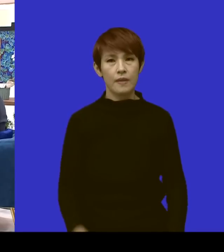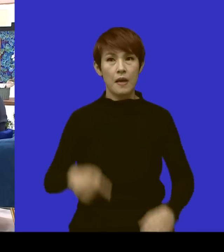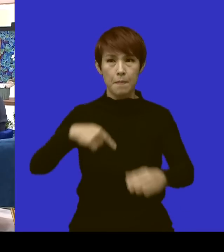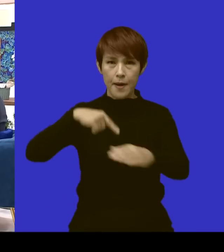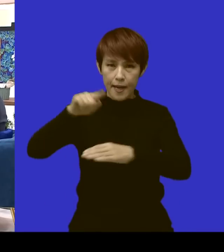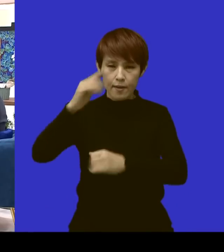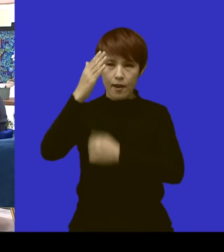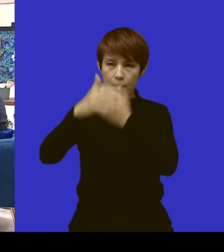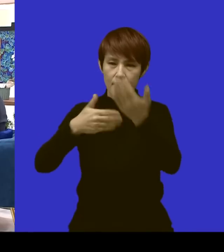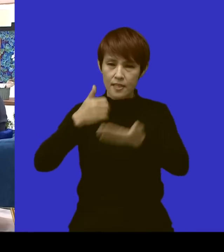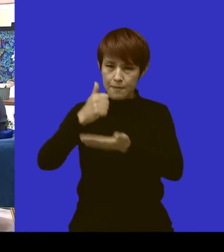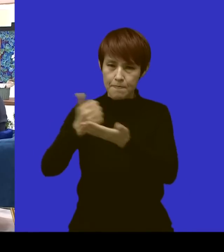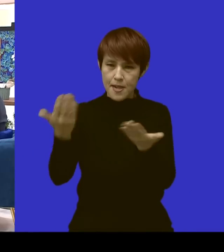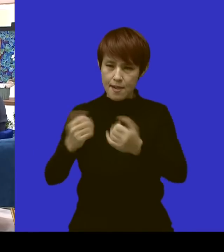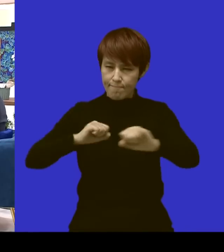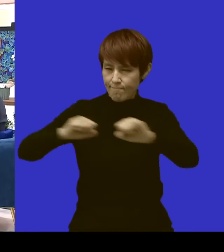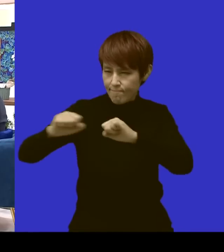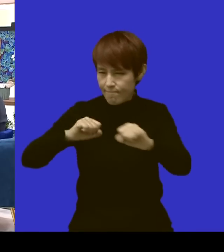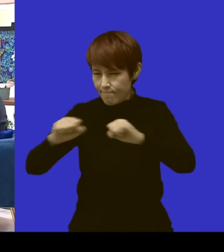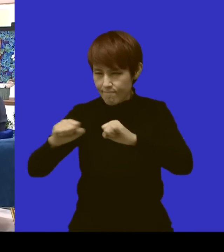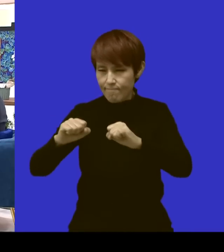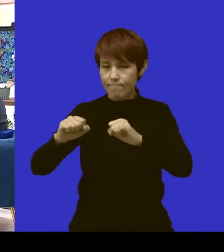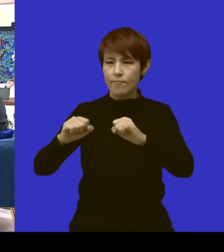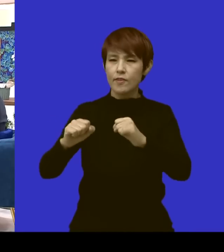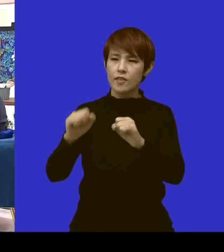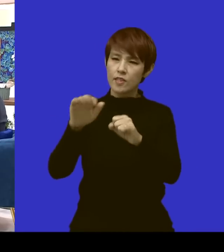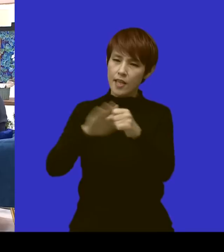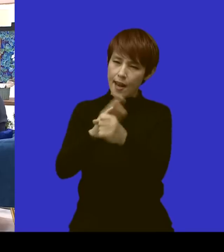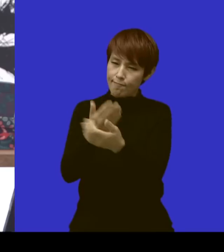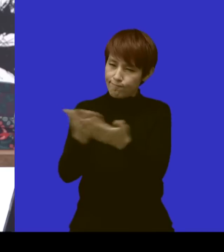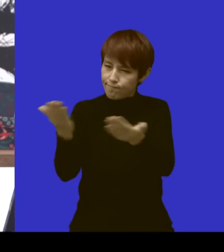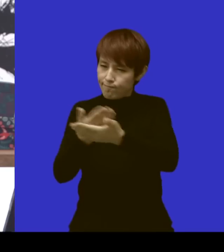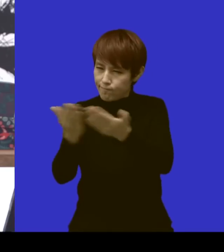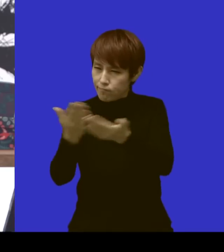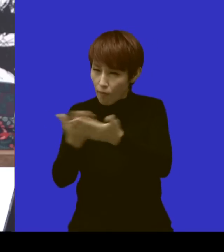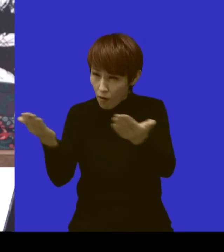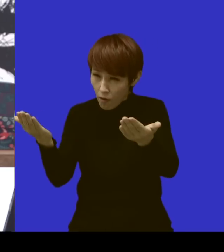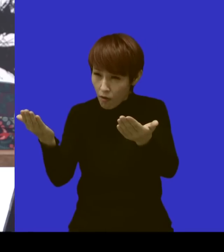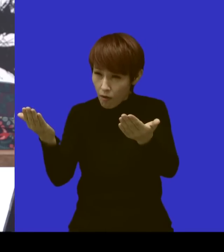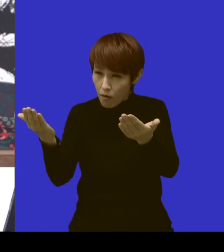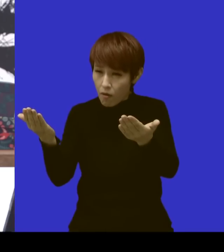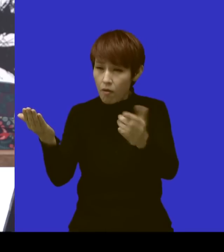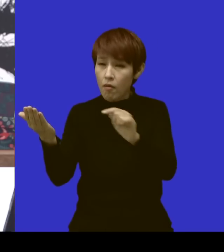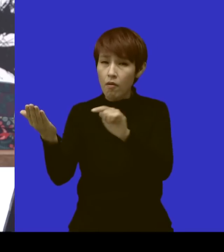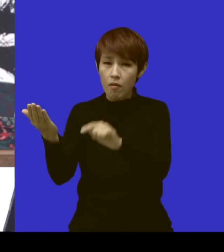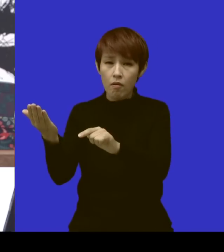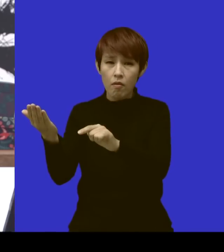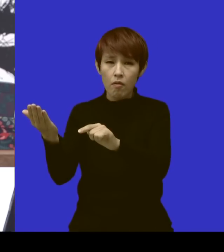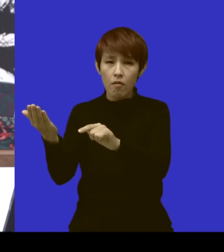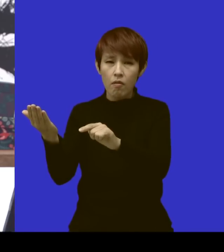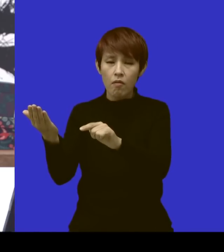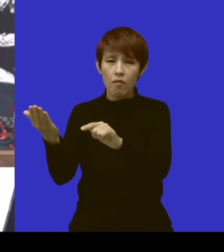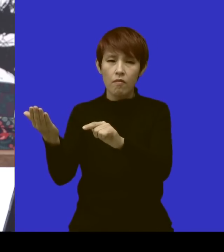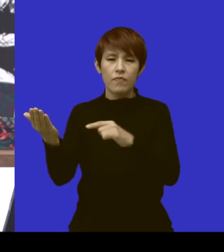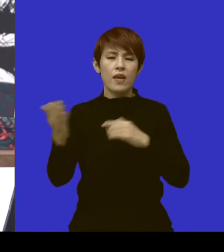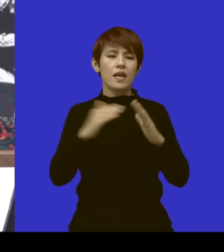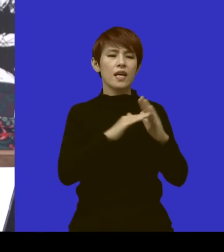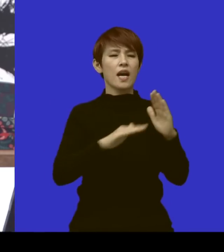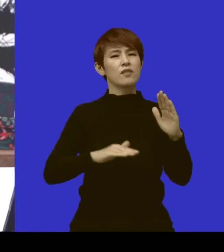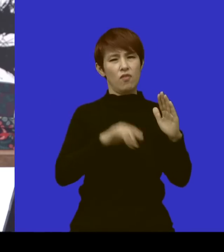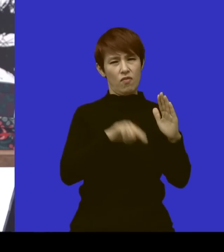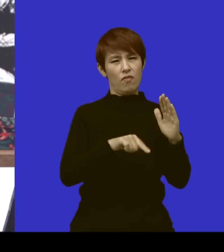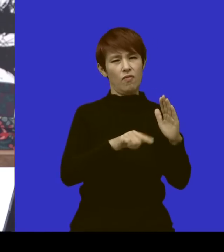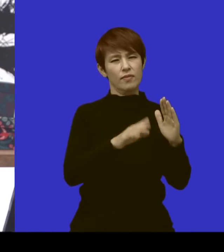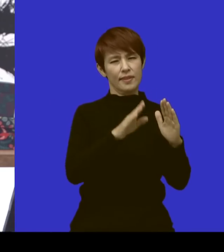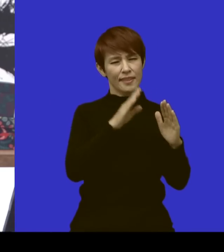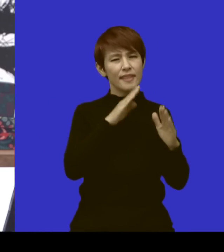사역을 많이 하고 또 이웃들에게 사랑을 나눠줘도 그 이웃이 아니라 우리 가정이